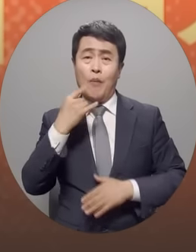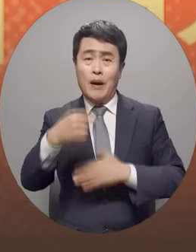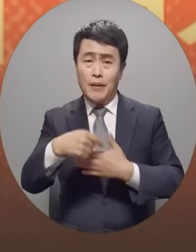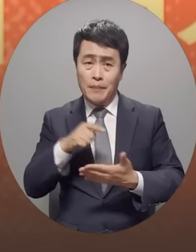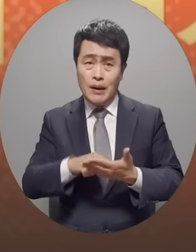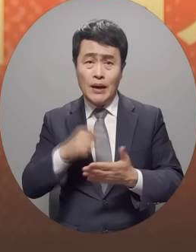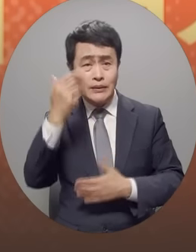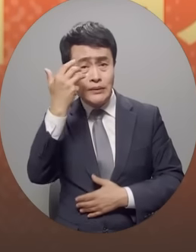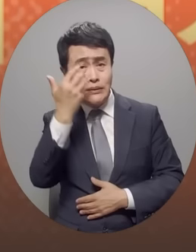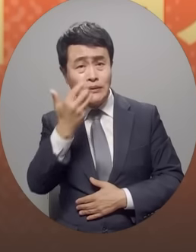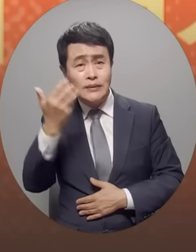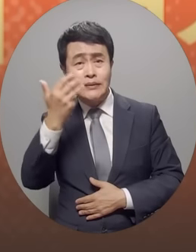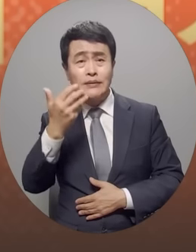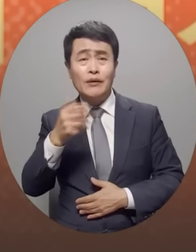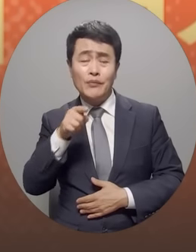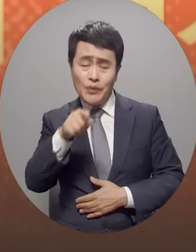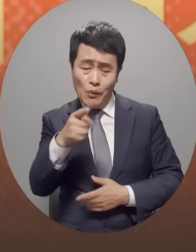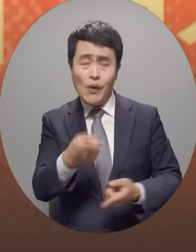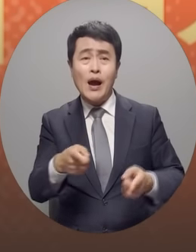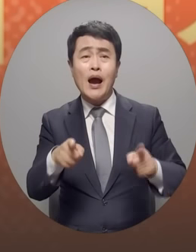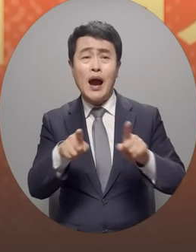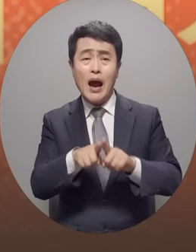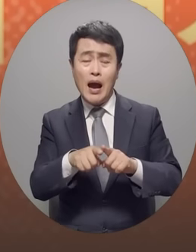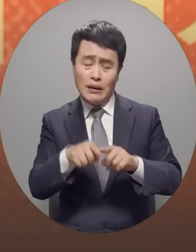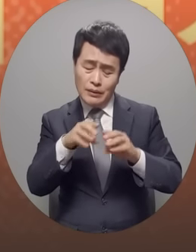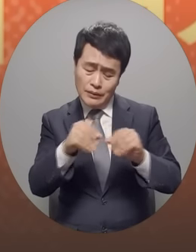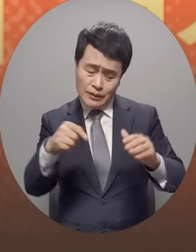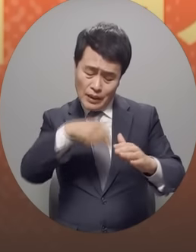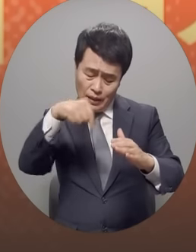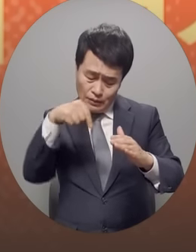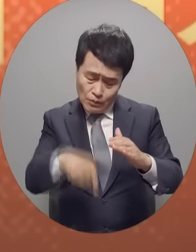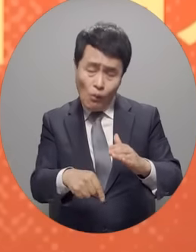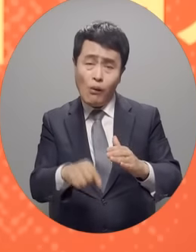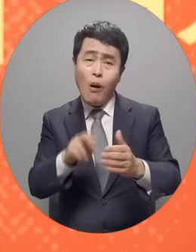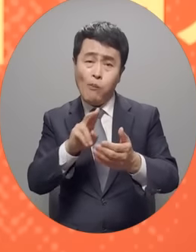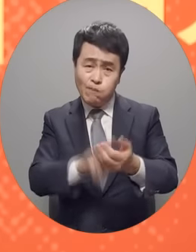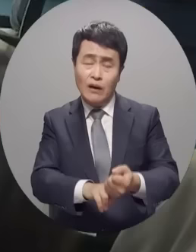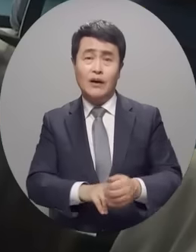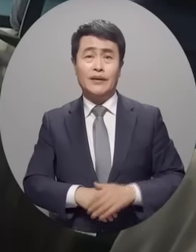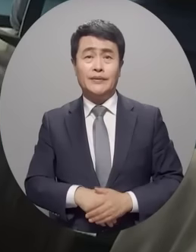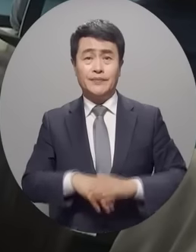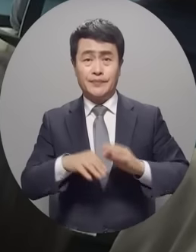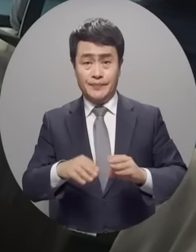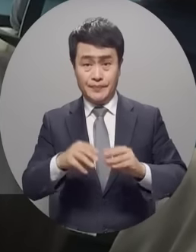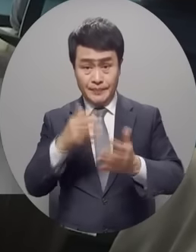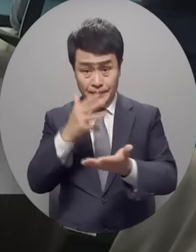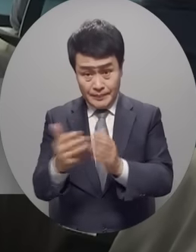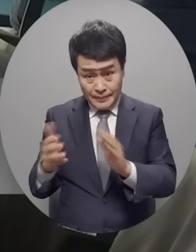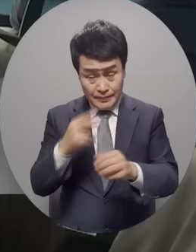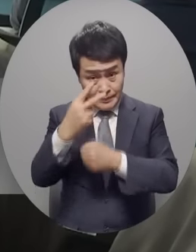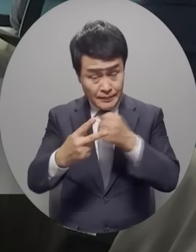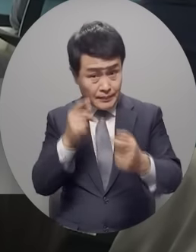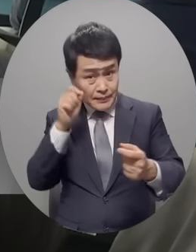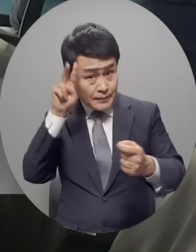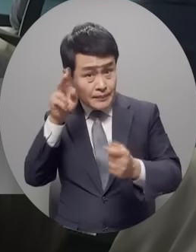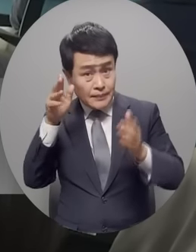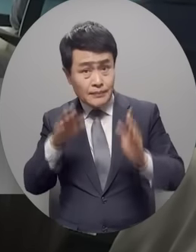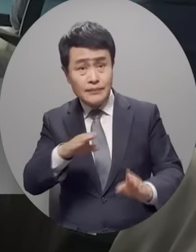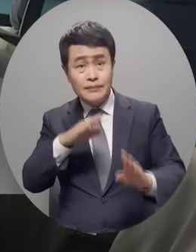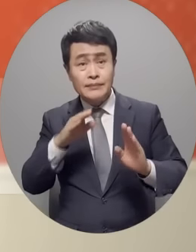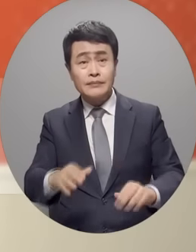영혼은 알리 너와 함께 땅속에 묻혔단다. 이태원 참사 2주기를 이틀 앞두고 열린